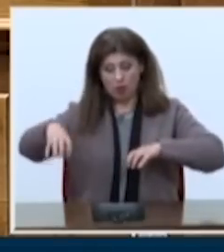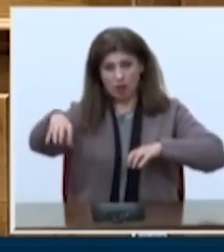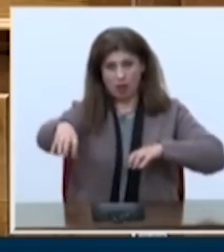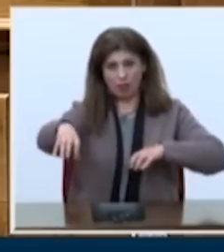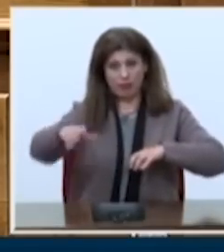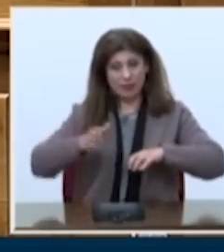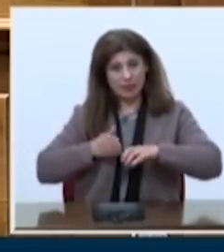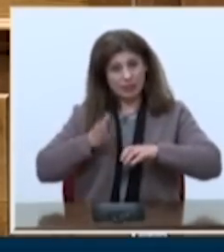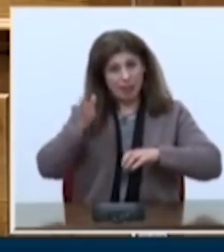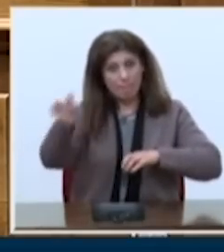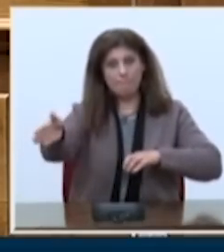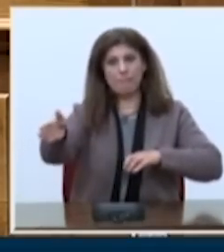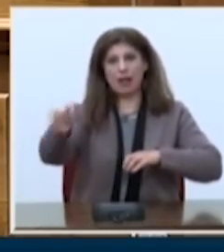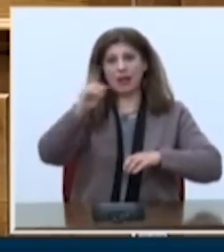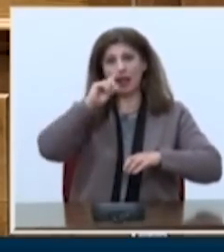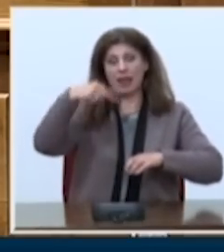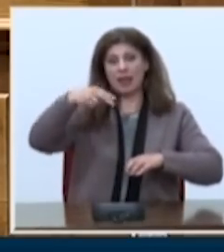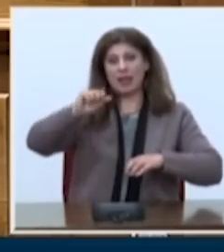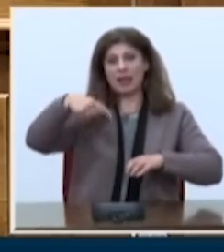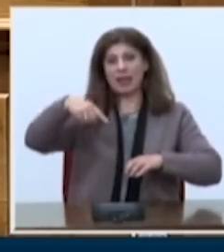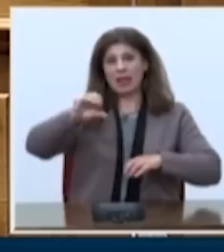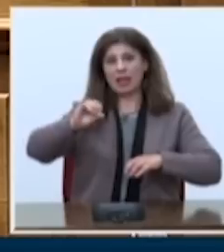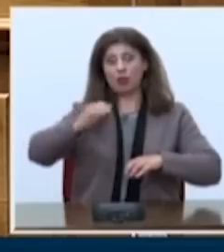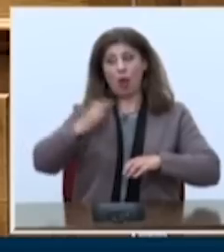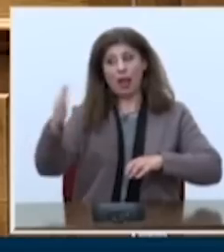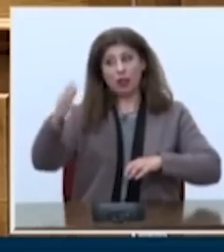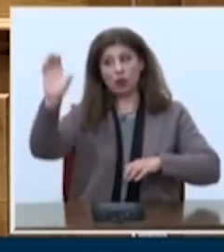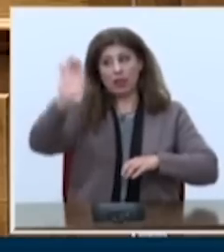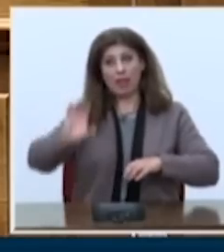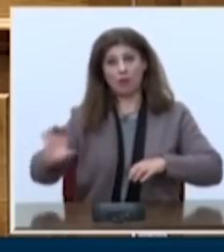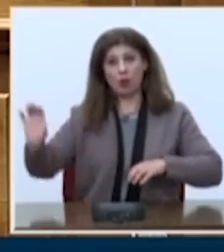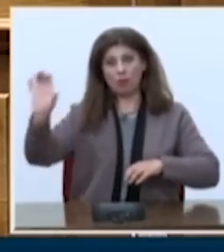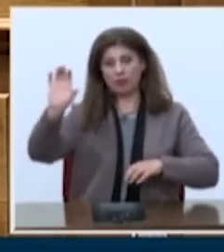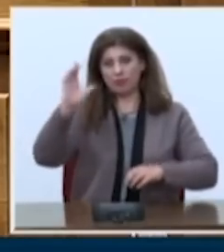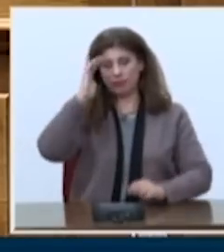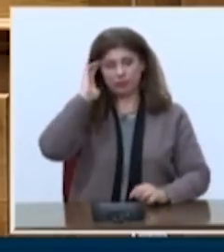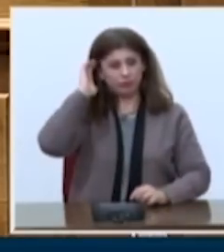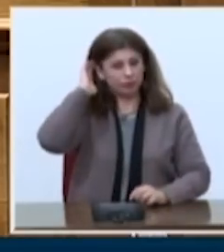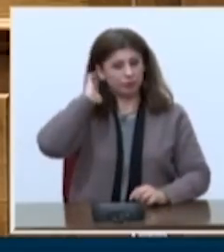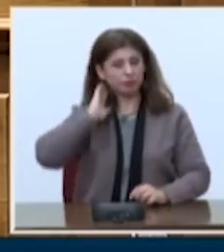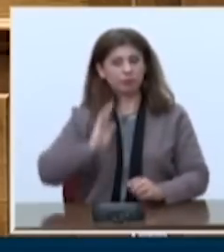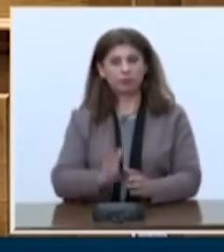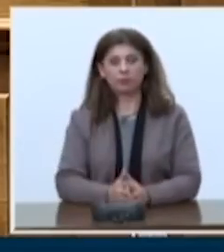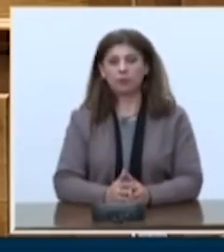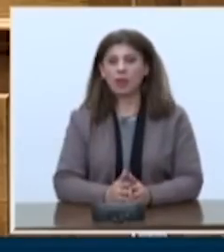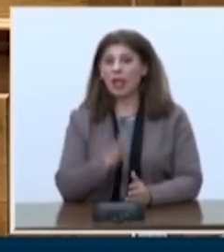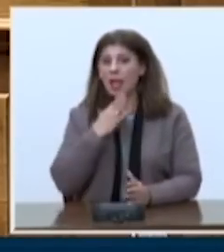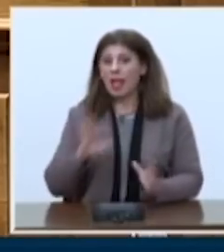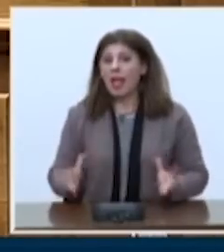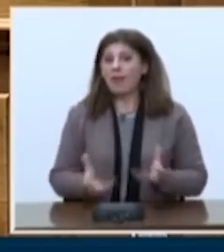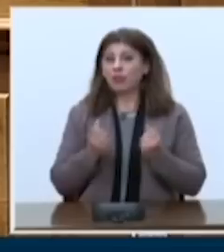μέρος σε νατοϊκές αποστολές στην Ανατολική Ευρώπη? Και μάλιστα, επειδή ευτυχώς δεν υπάρχουν